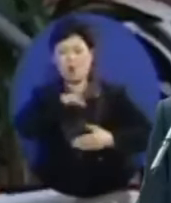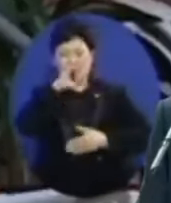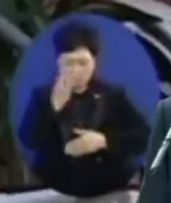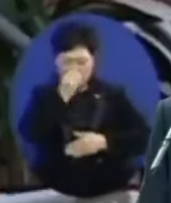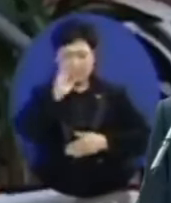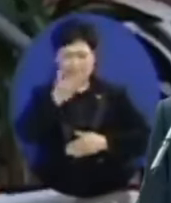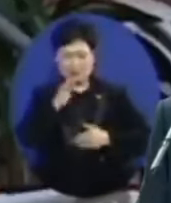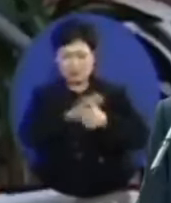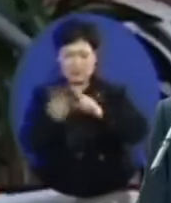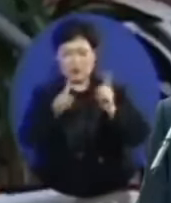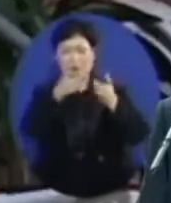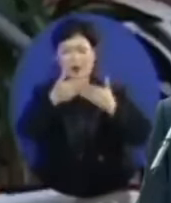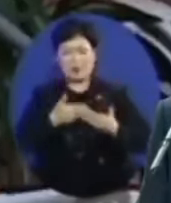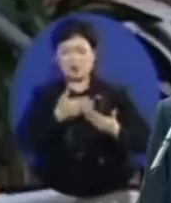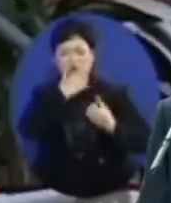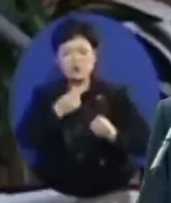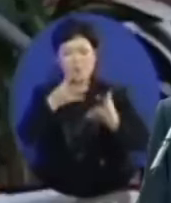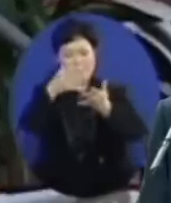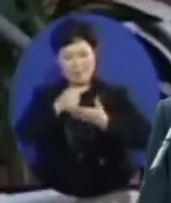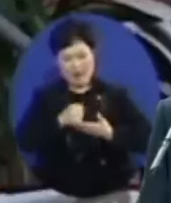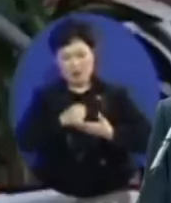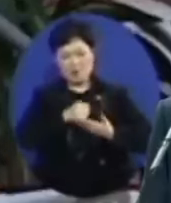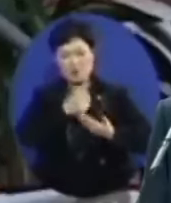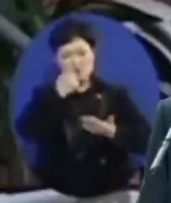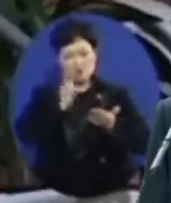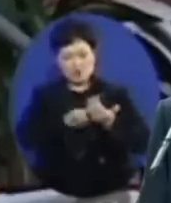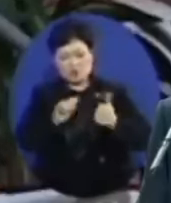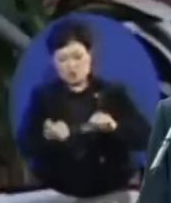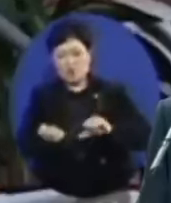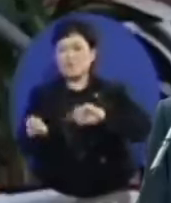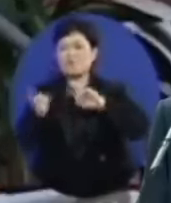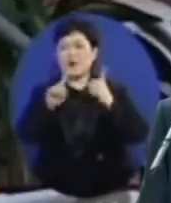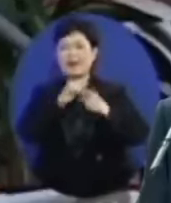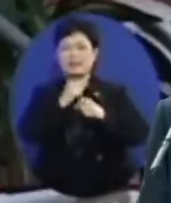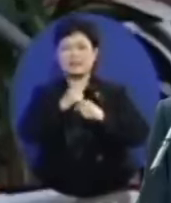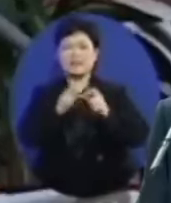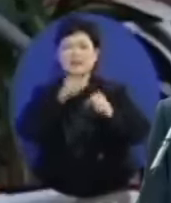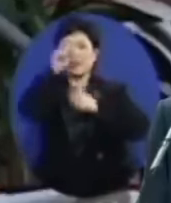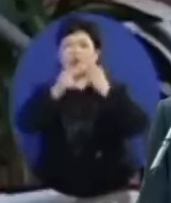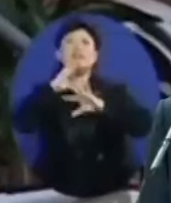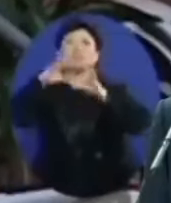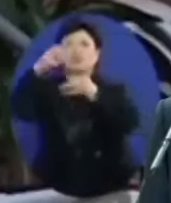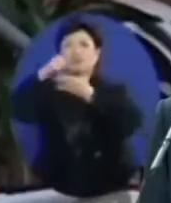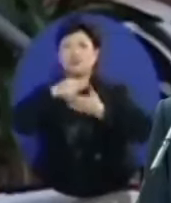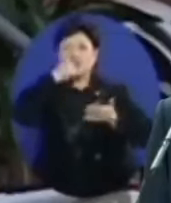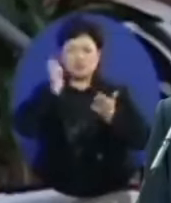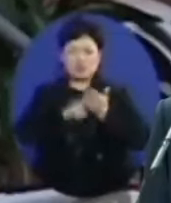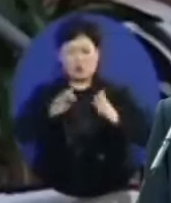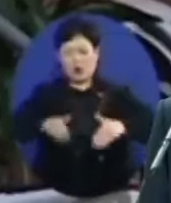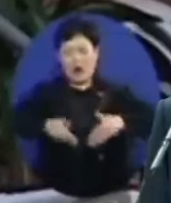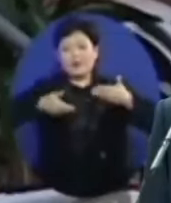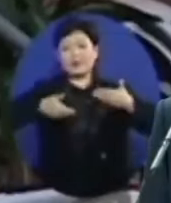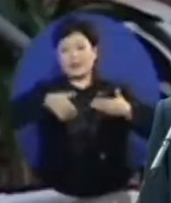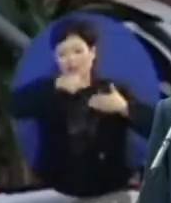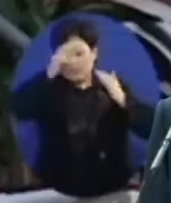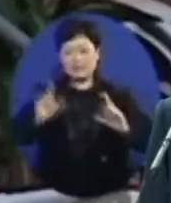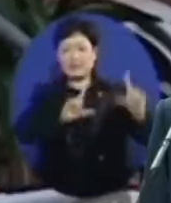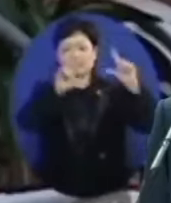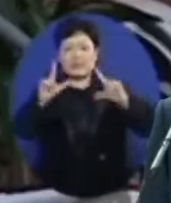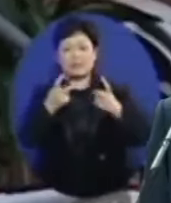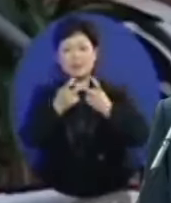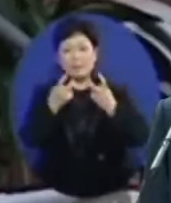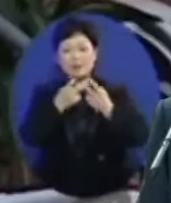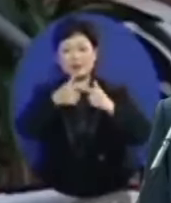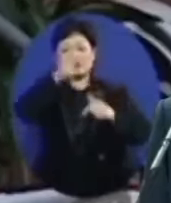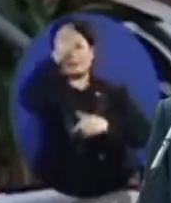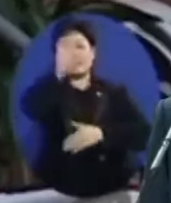되고 치료받고 축복받고 쉽게 죽어 부활해서 영원한 천국을 얻는 쉽고 가볍게 인생을 사는 것은